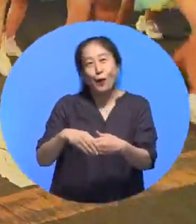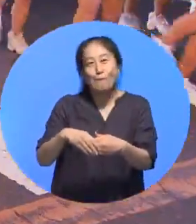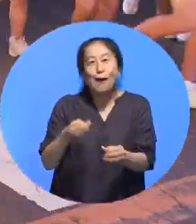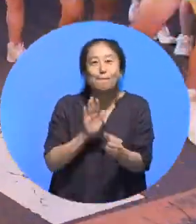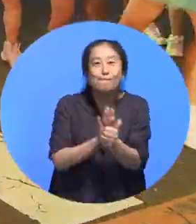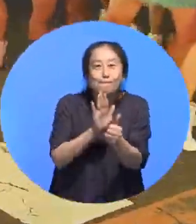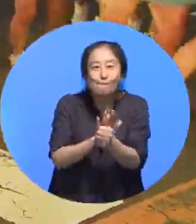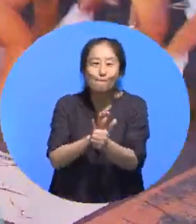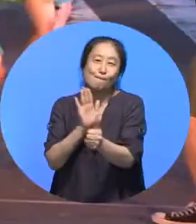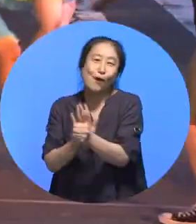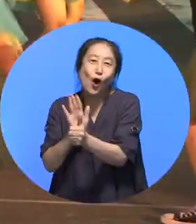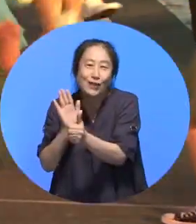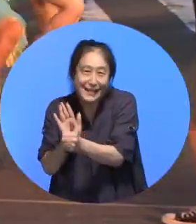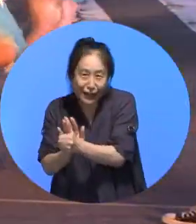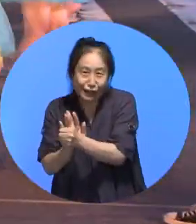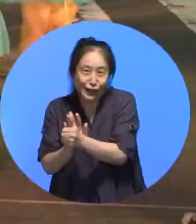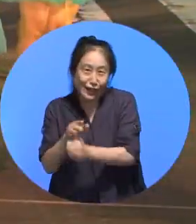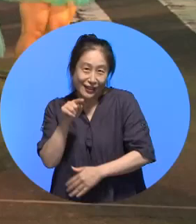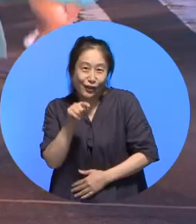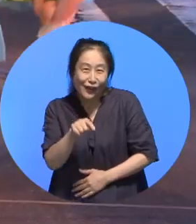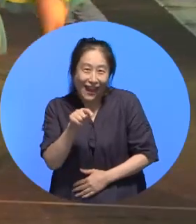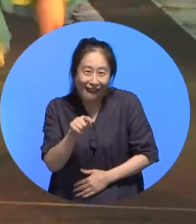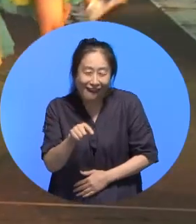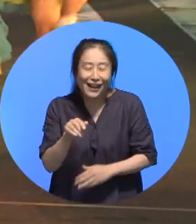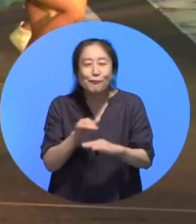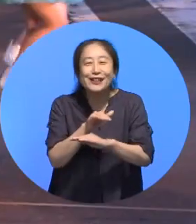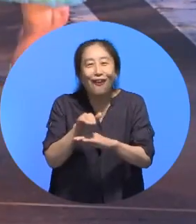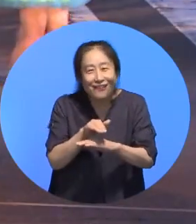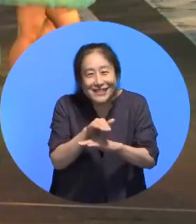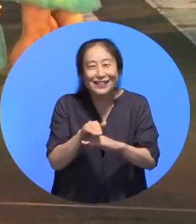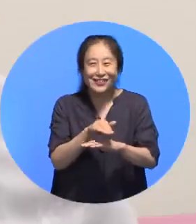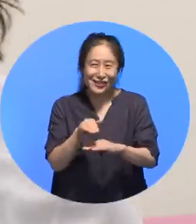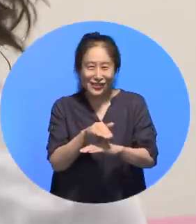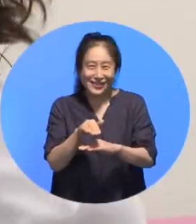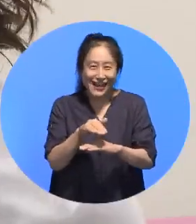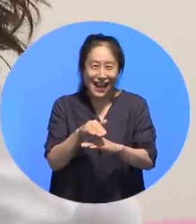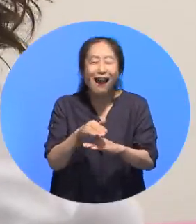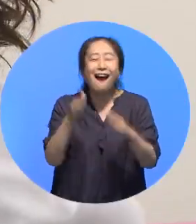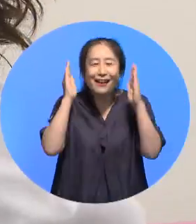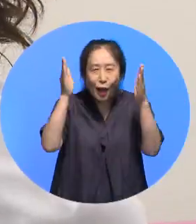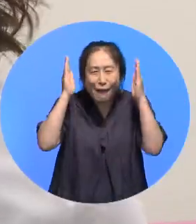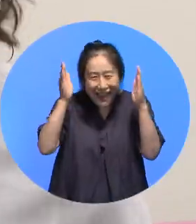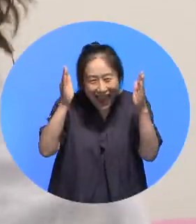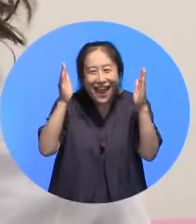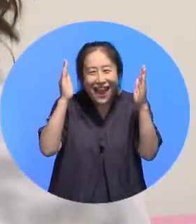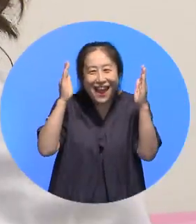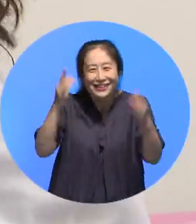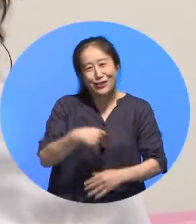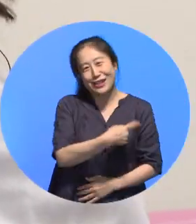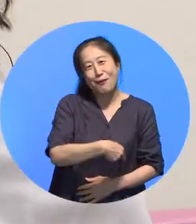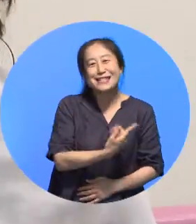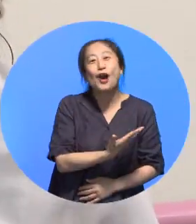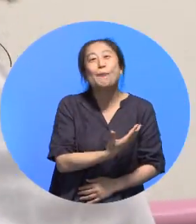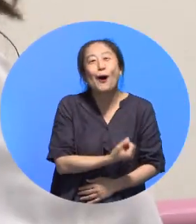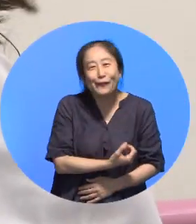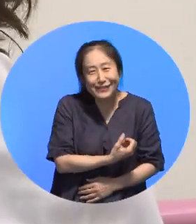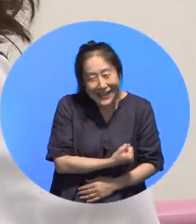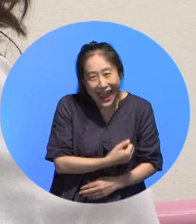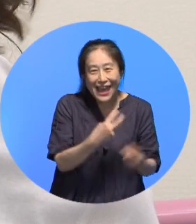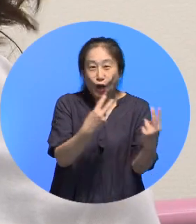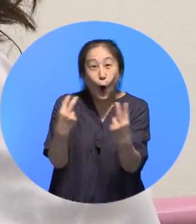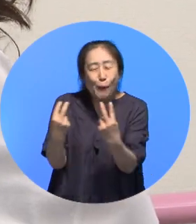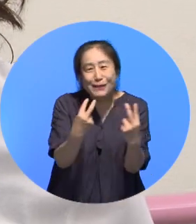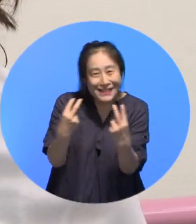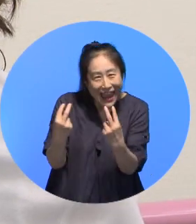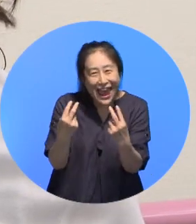あげたりとか1とかそういうのもこフォローしながらやるところがすごい愛しくてなんかあ頑張れってなるのでそういう